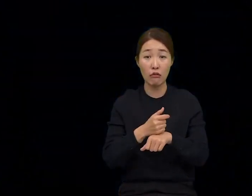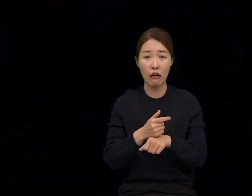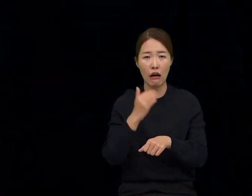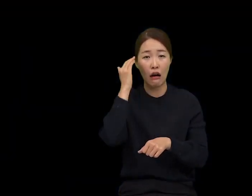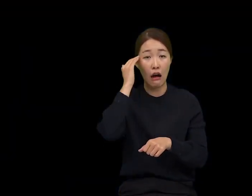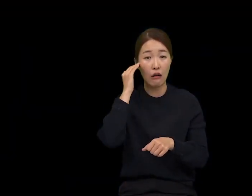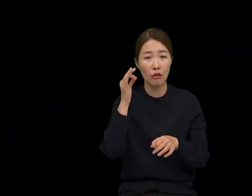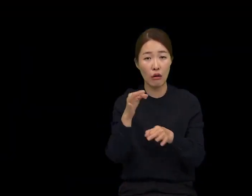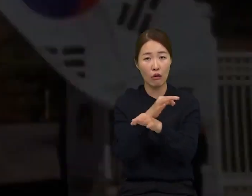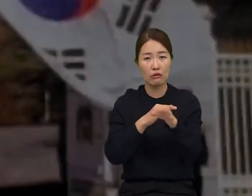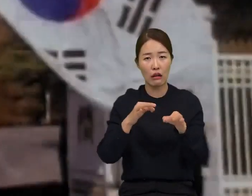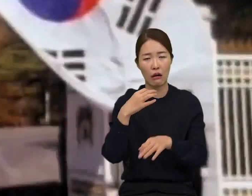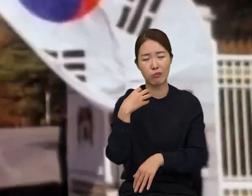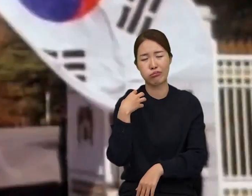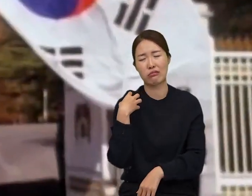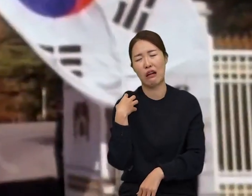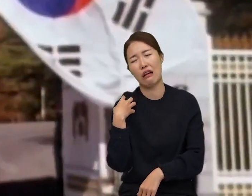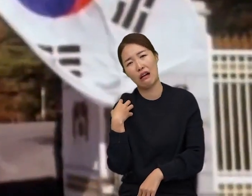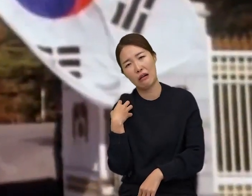주기도 했다.